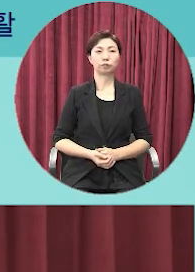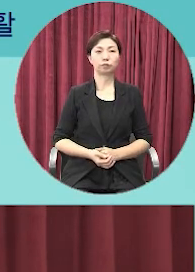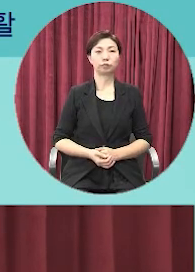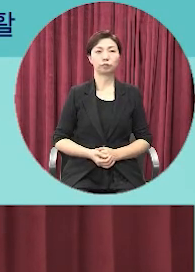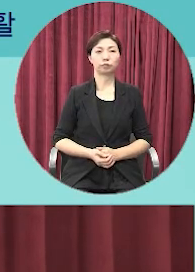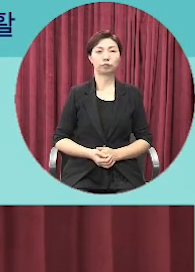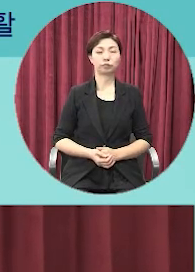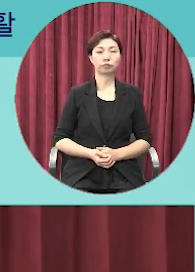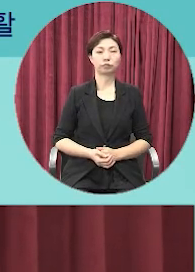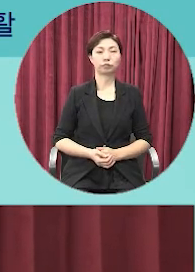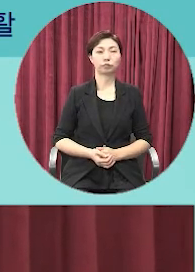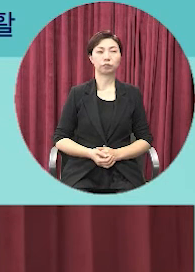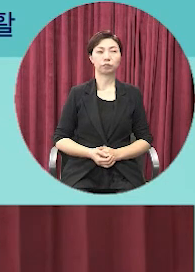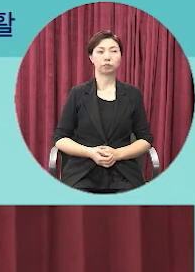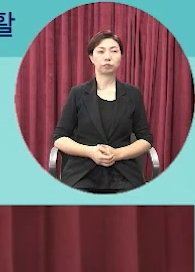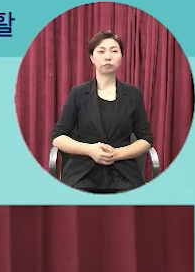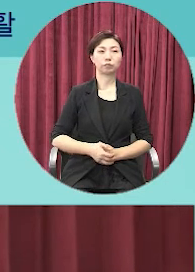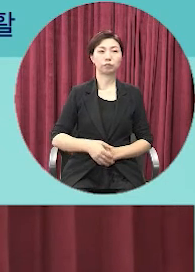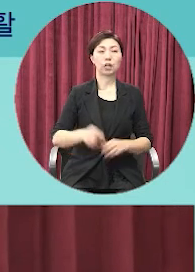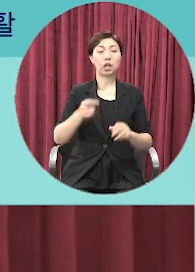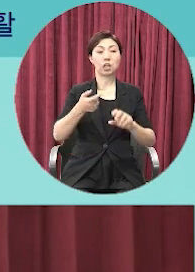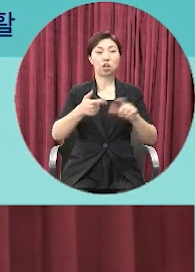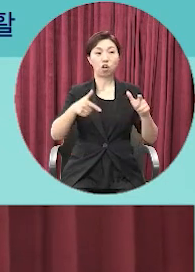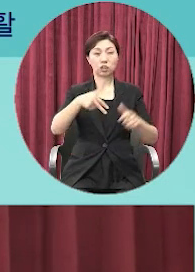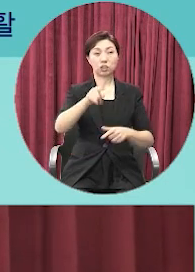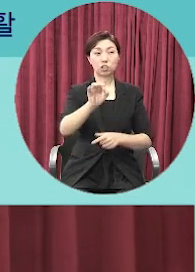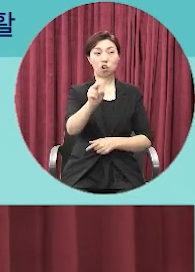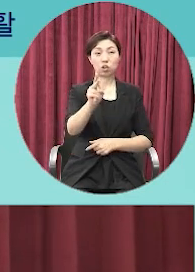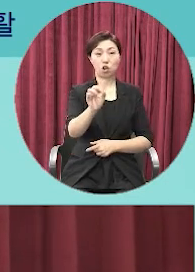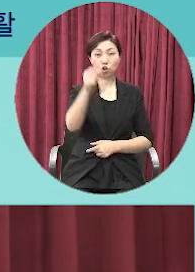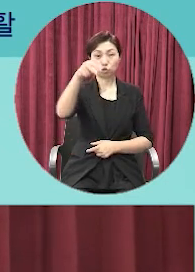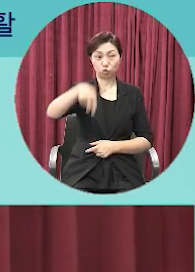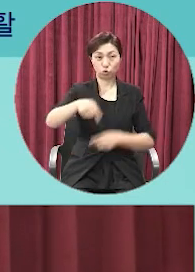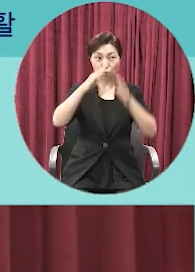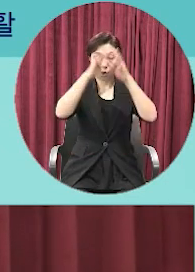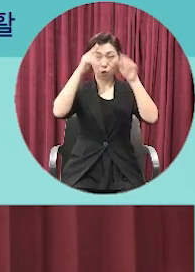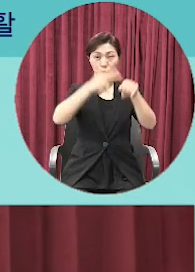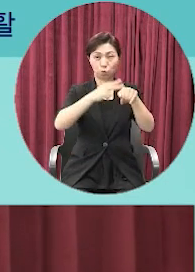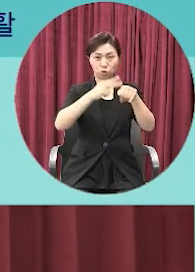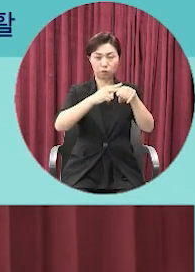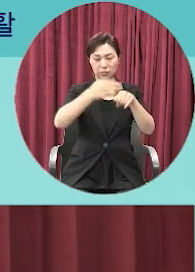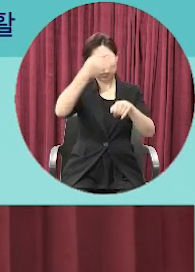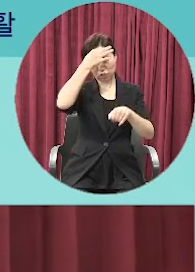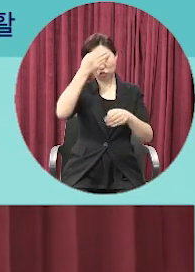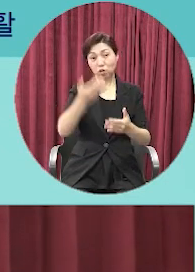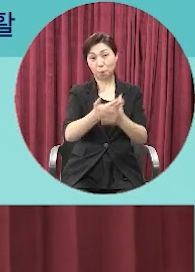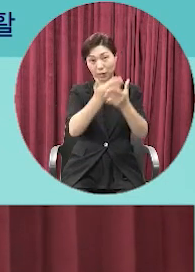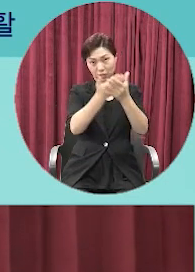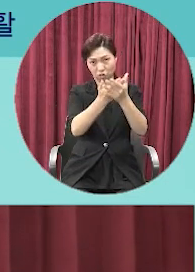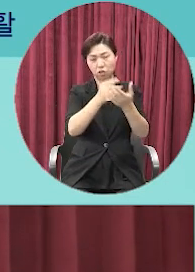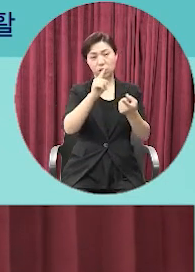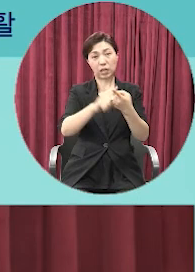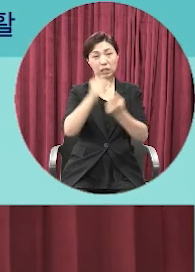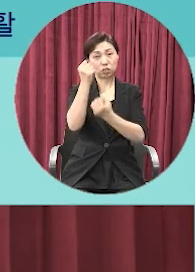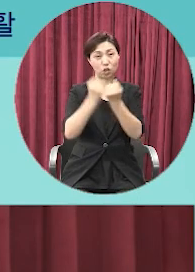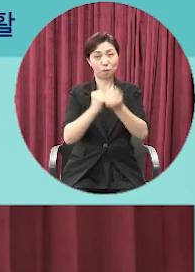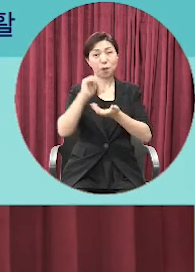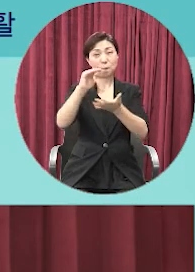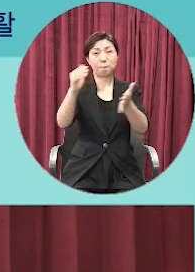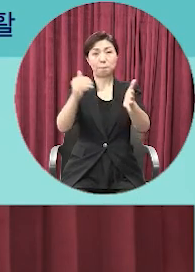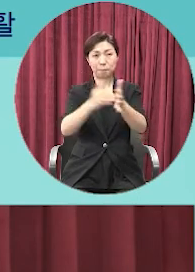정현석 교수님이 굉장히 그 BR하고 이런 쪽에도 많은 그 개발 사례도 말씀해 주셨고, 또 뭐 아시다시피